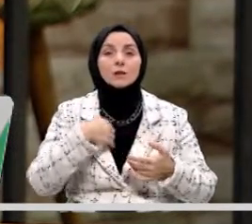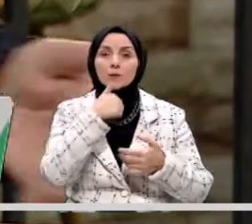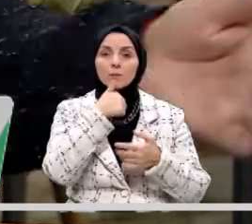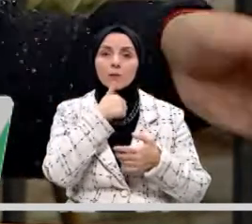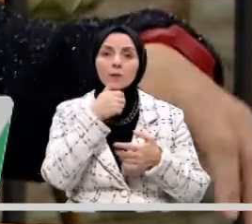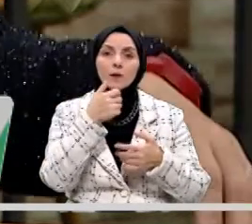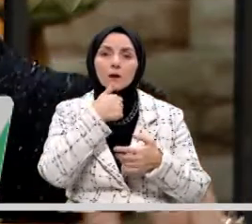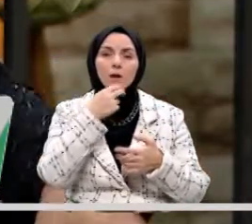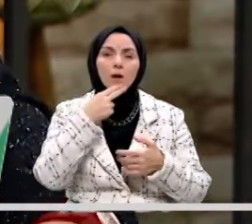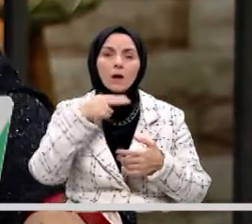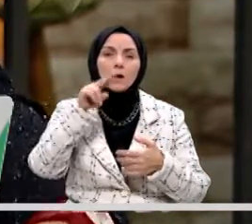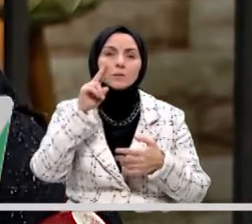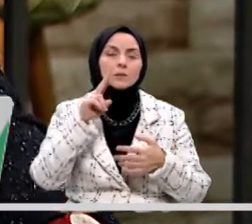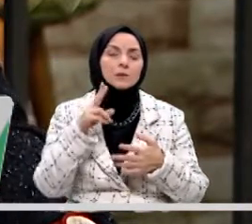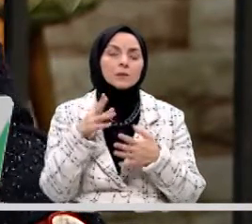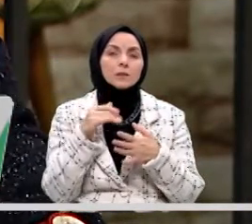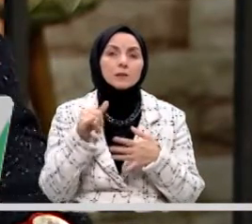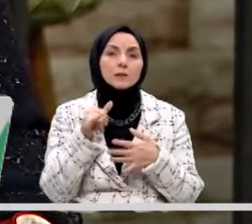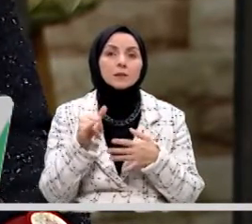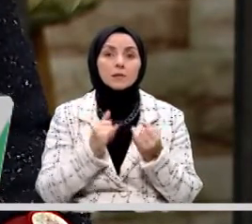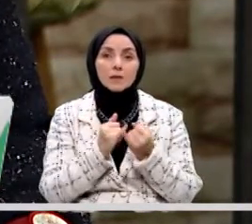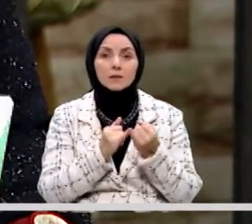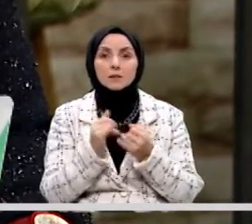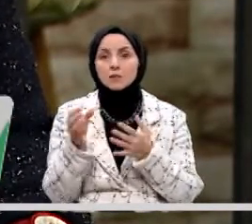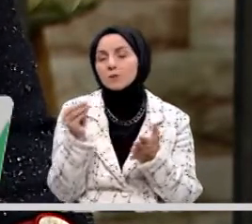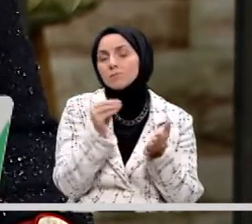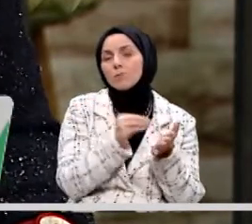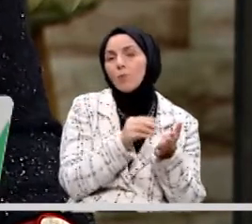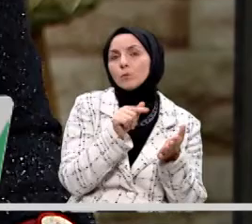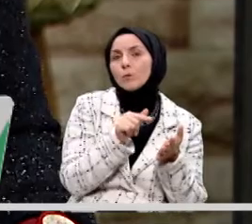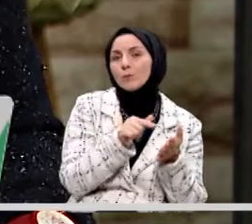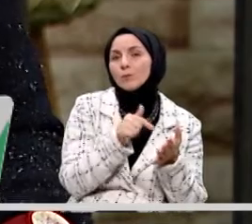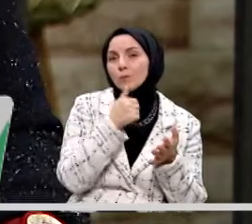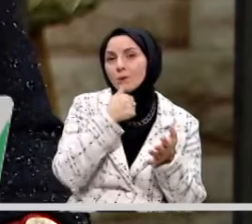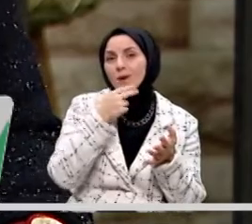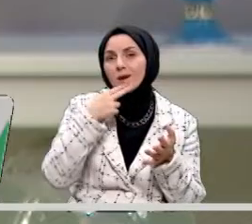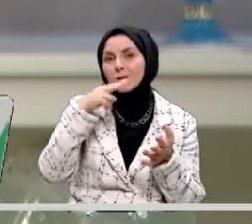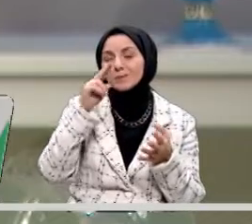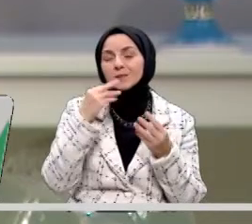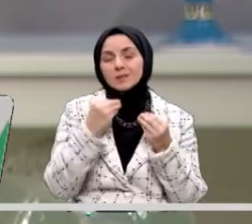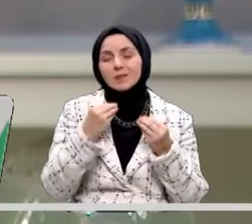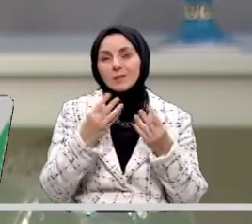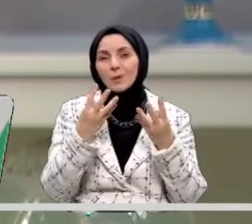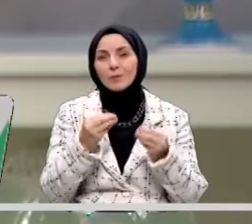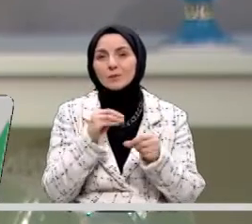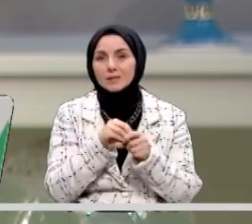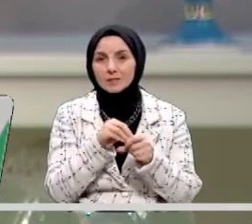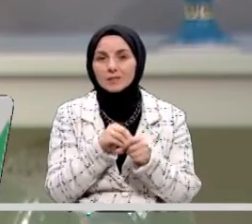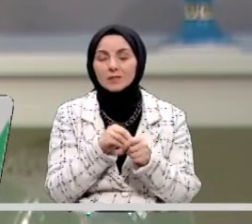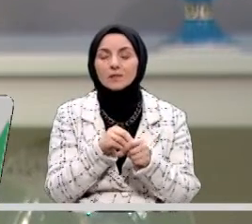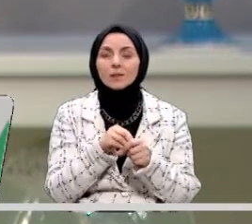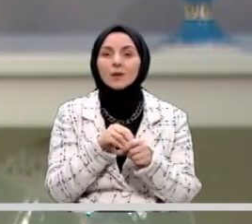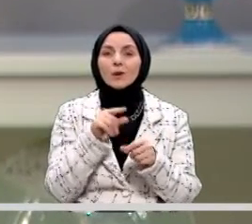dinlemiyor Ne yapayım dinlemiyor der çıkar Ondan sonra o yüzden otorite boşluğu oluşturmamak lazım Peki hocam son iki üç dakikamız